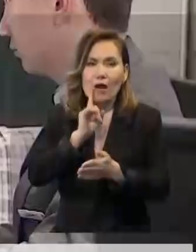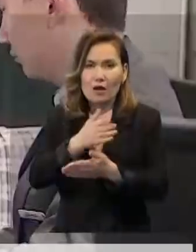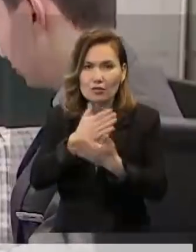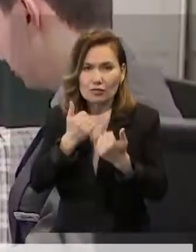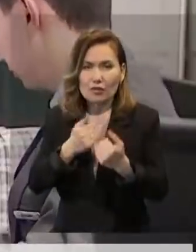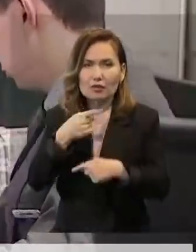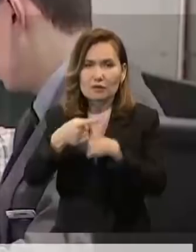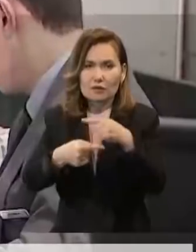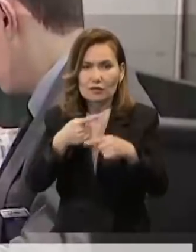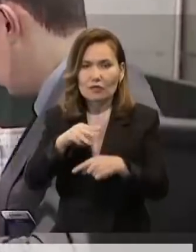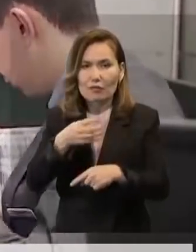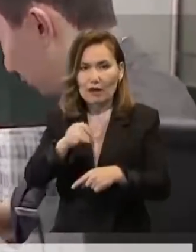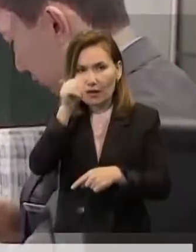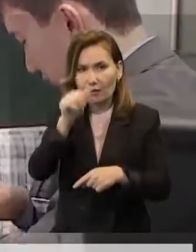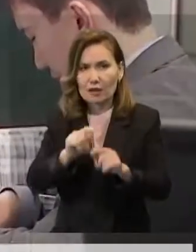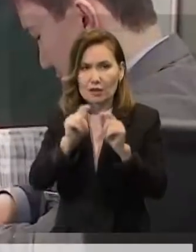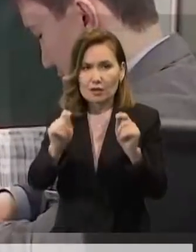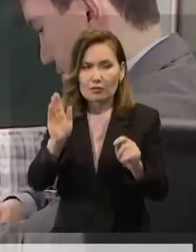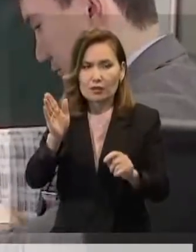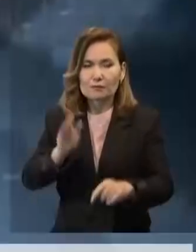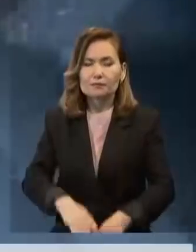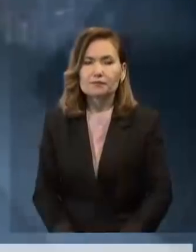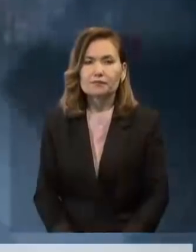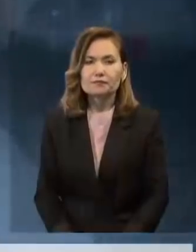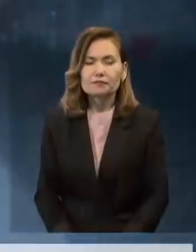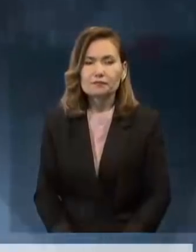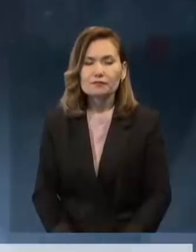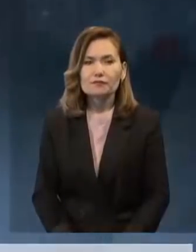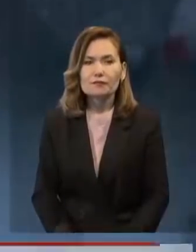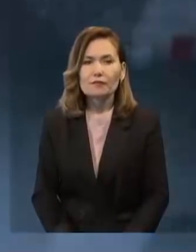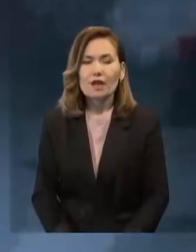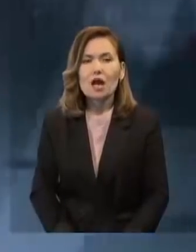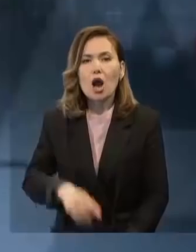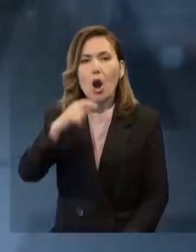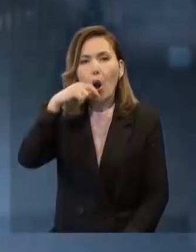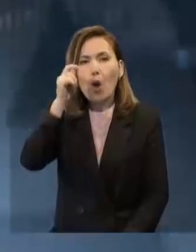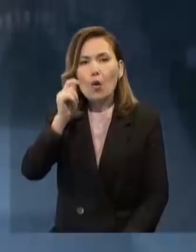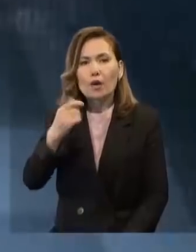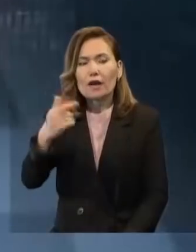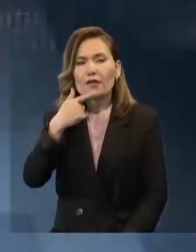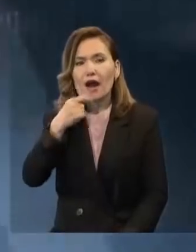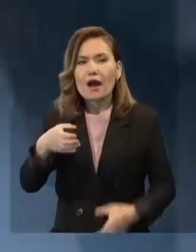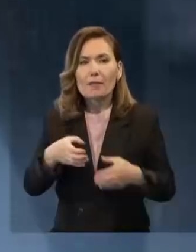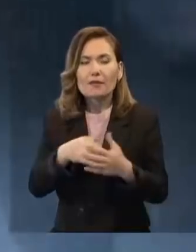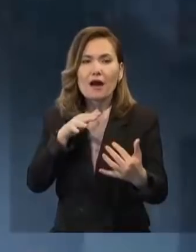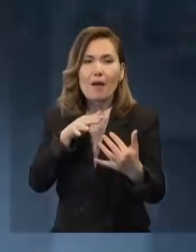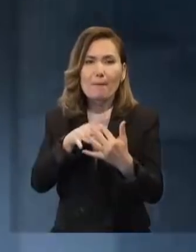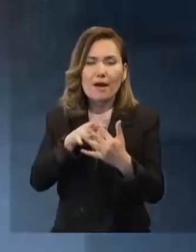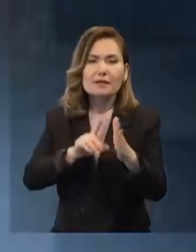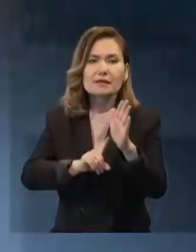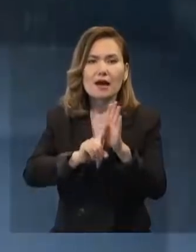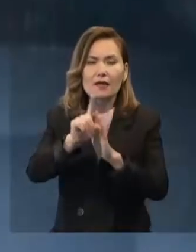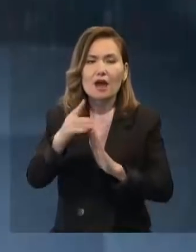жоқ. Украинада әскери қақтығыстың